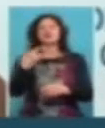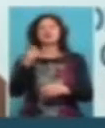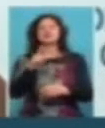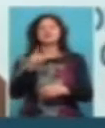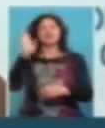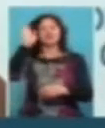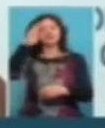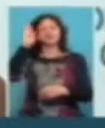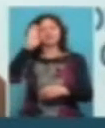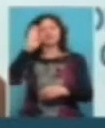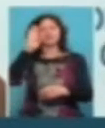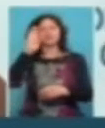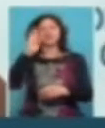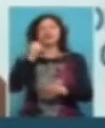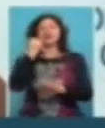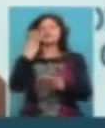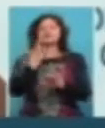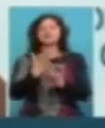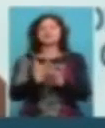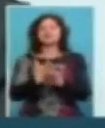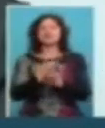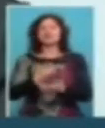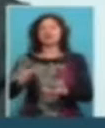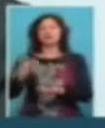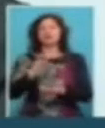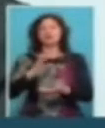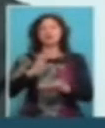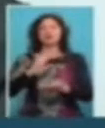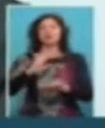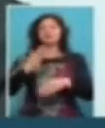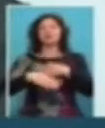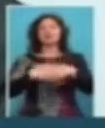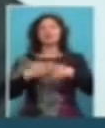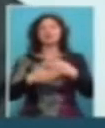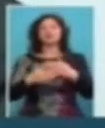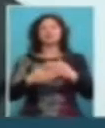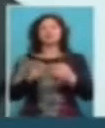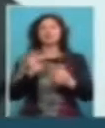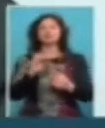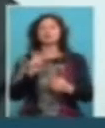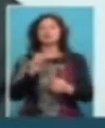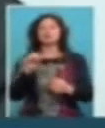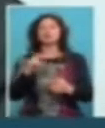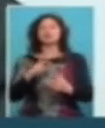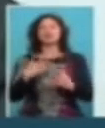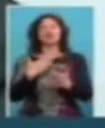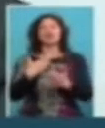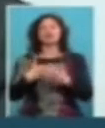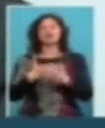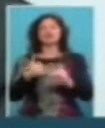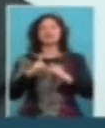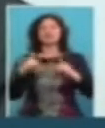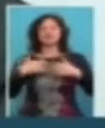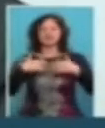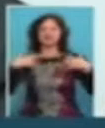біз жоспарымыз 800 басты экспортқа жіберуге. Экспортқа жіберетін ол бағдарлама сыбаға бағдарламасы да соған байланысты,